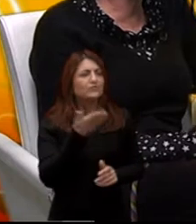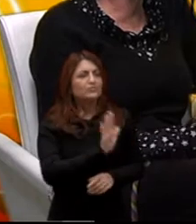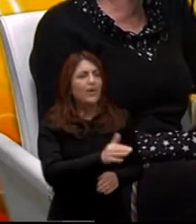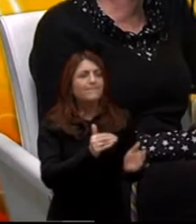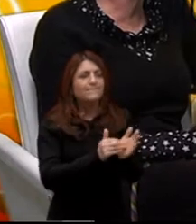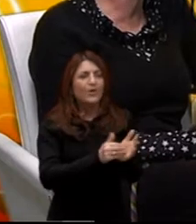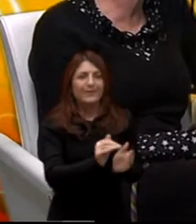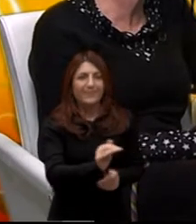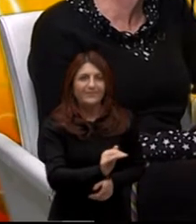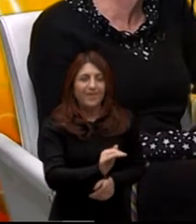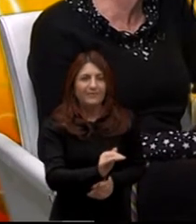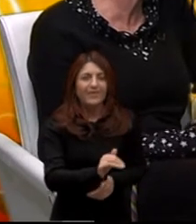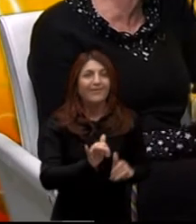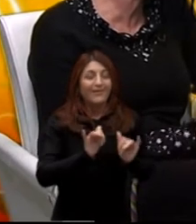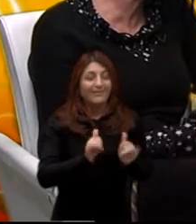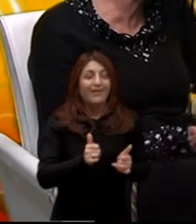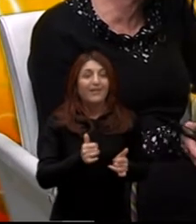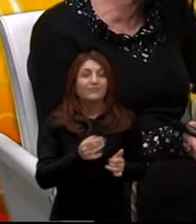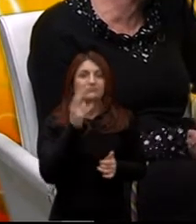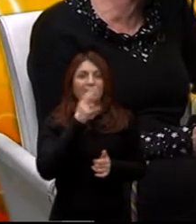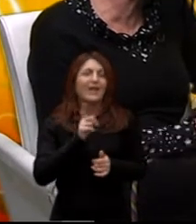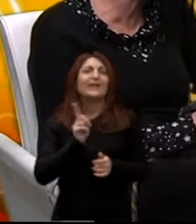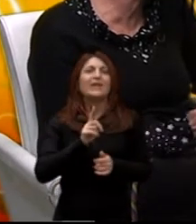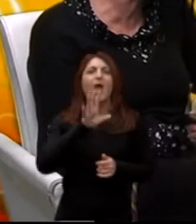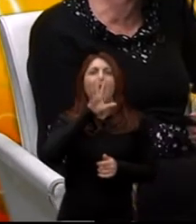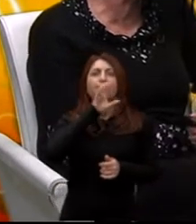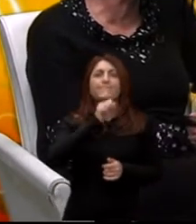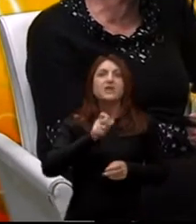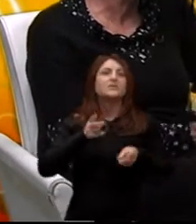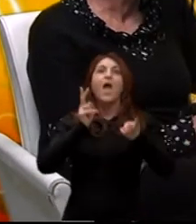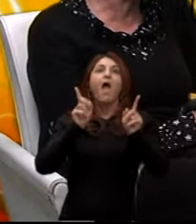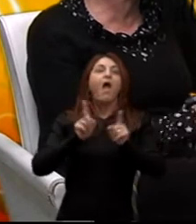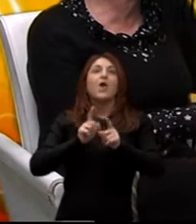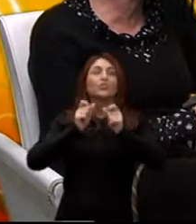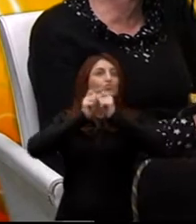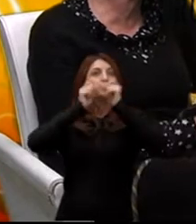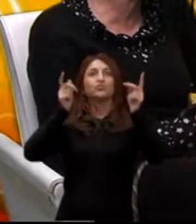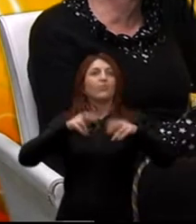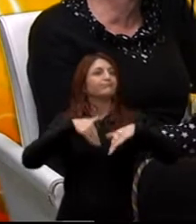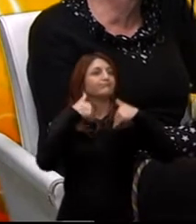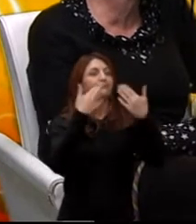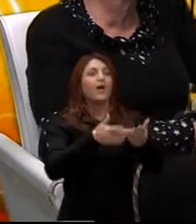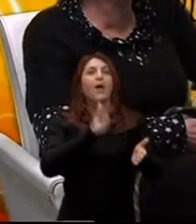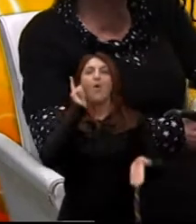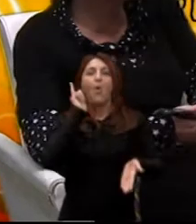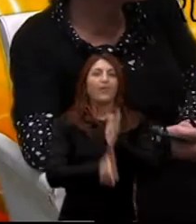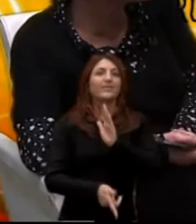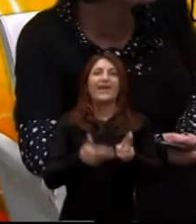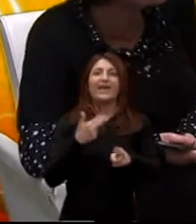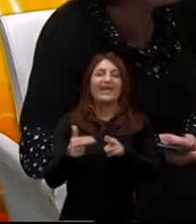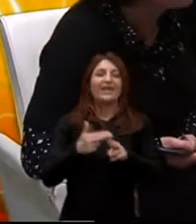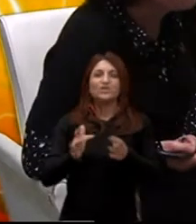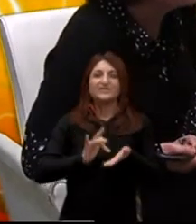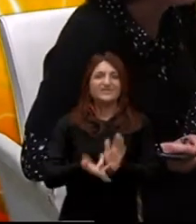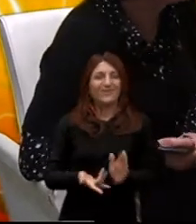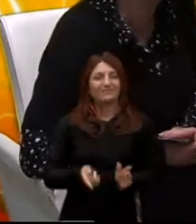potrebe djeteta i da li zapravo pas, jer naravno nije sad pas magični okidač koji će sad riješiti sve probleme. Za neku djecu